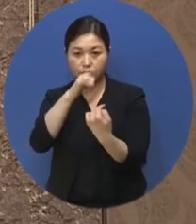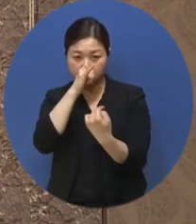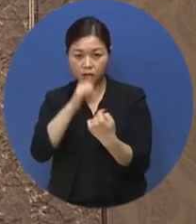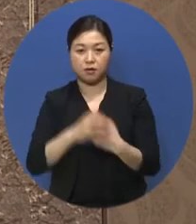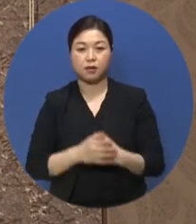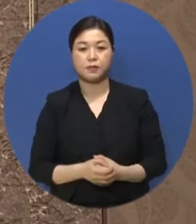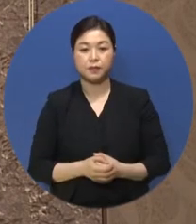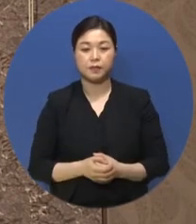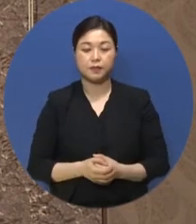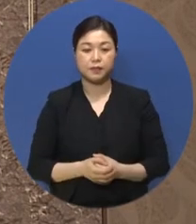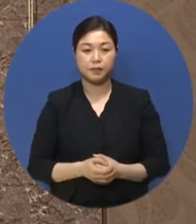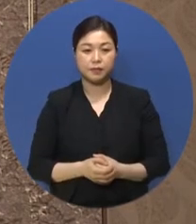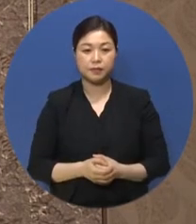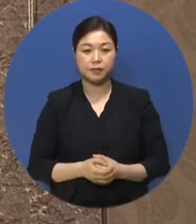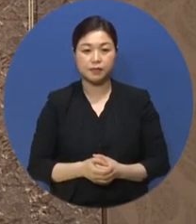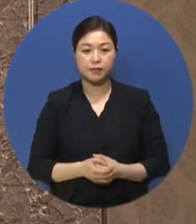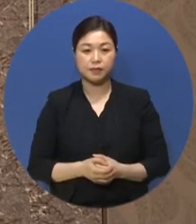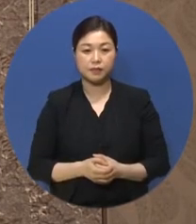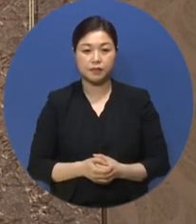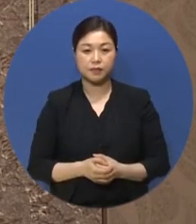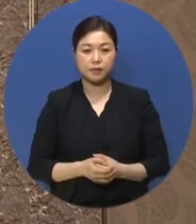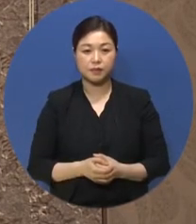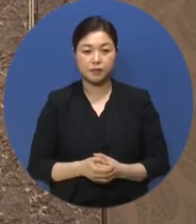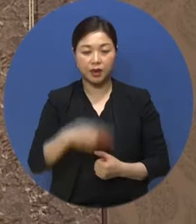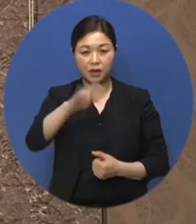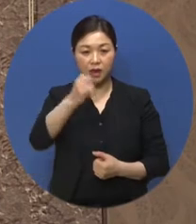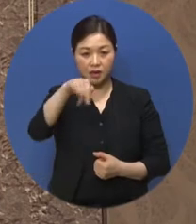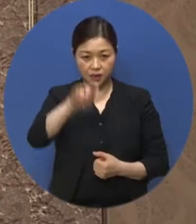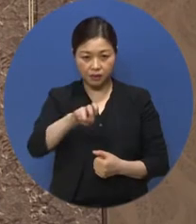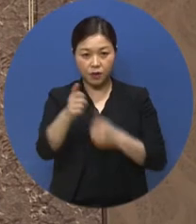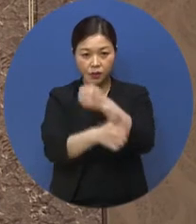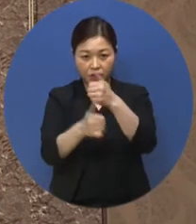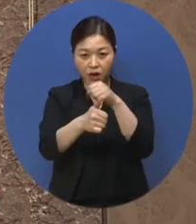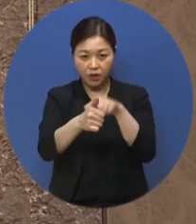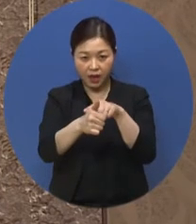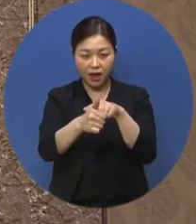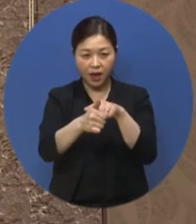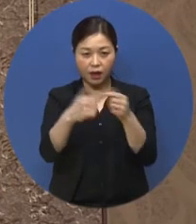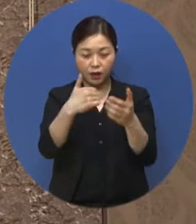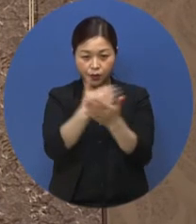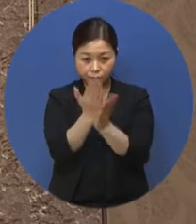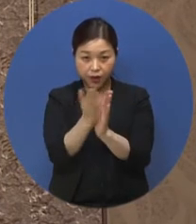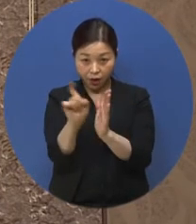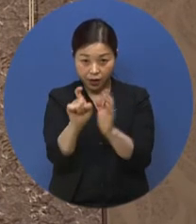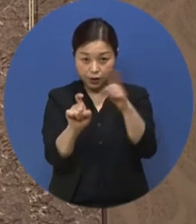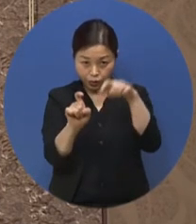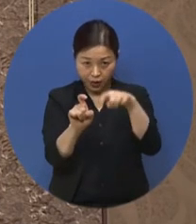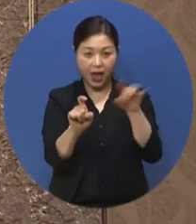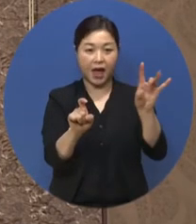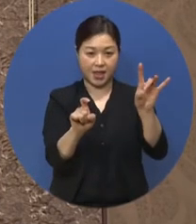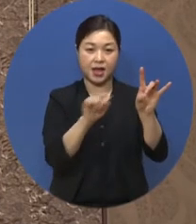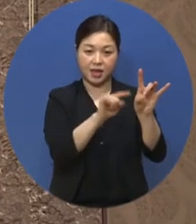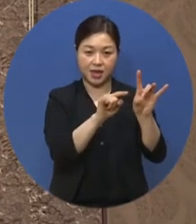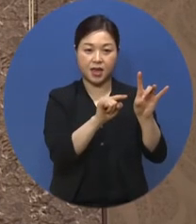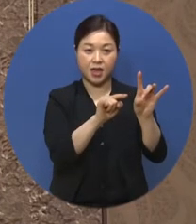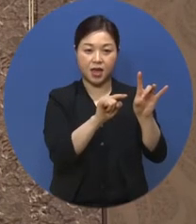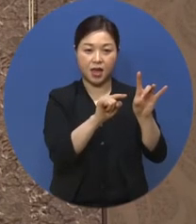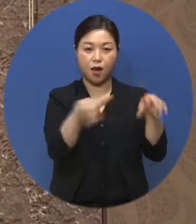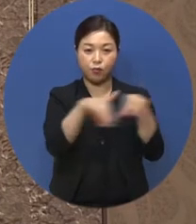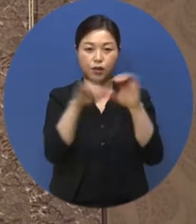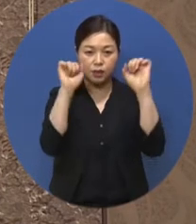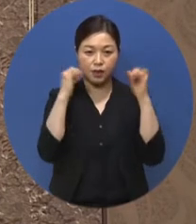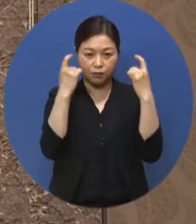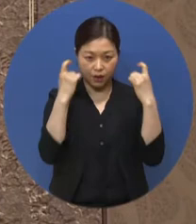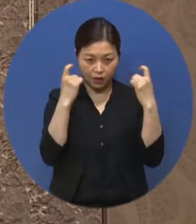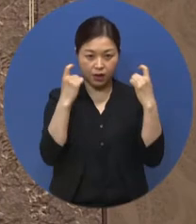있습니다. 네. 그래서 이제 그 상임위의 하나라고 보시면 되죠. 10개 상임위원회 중에 하나. 네. 그게